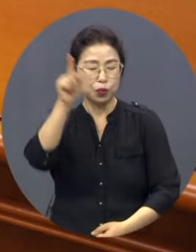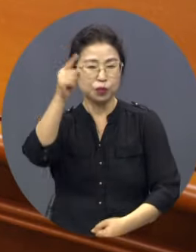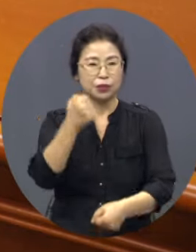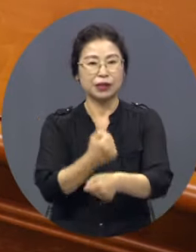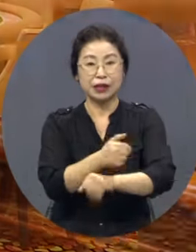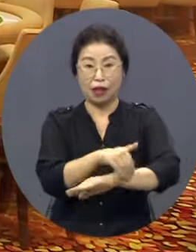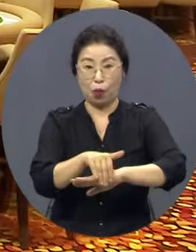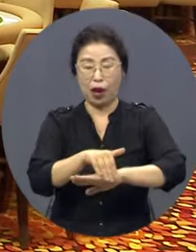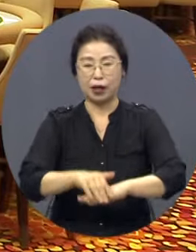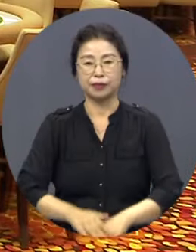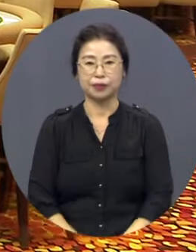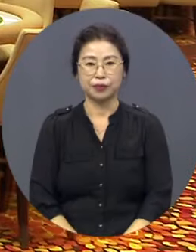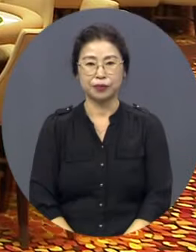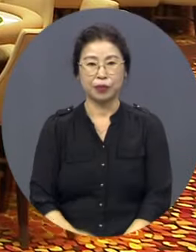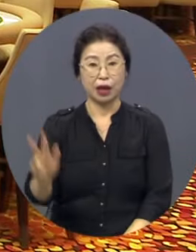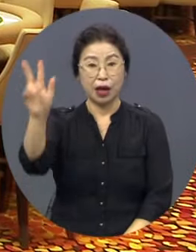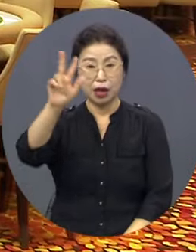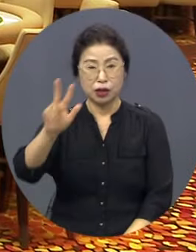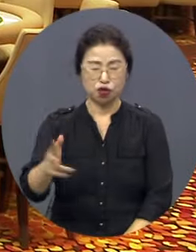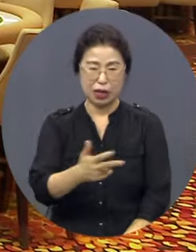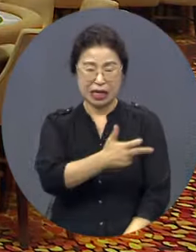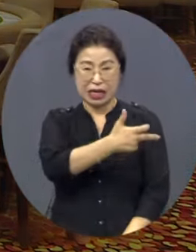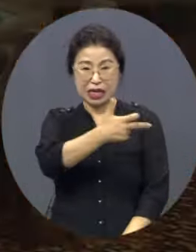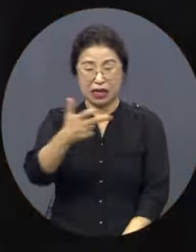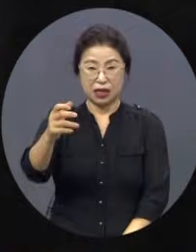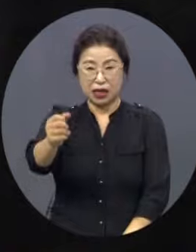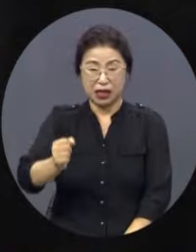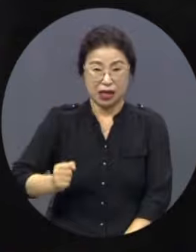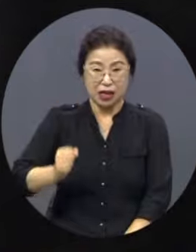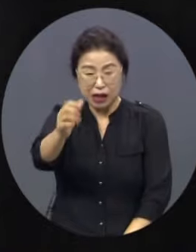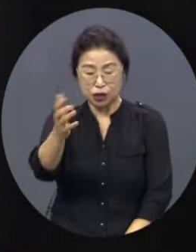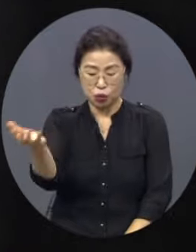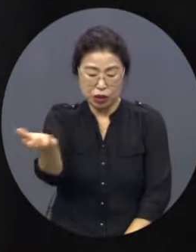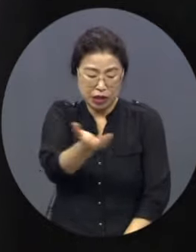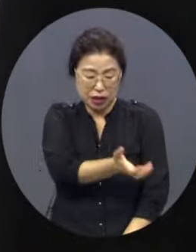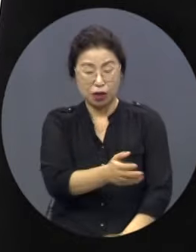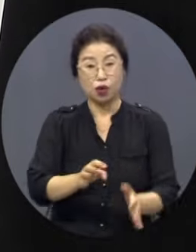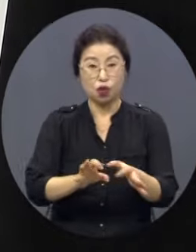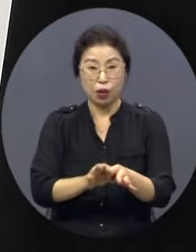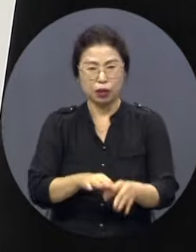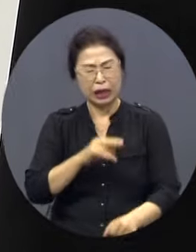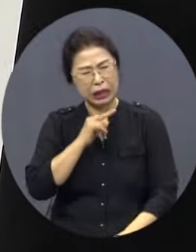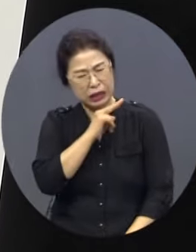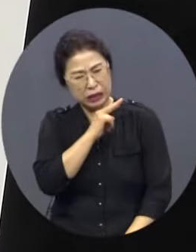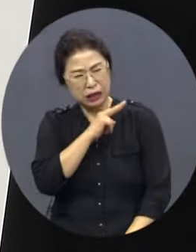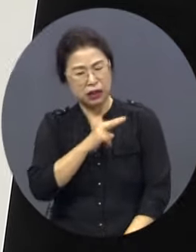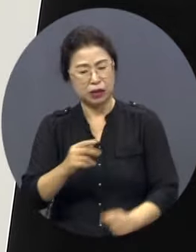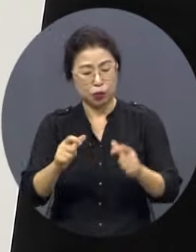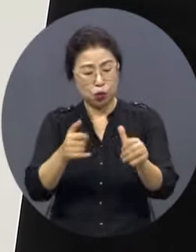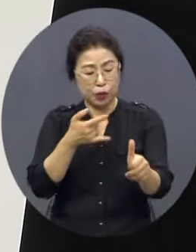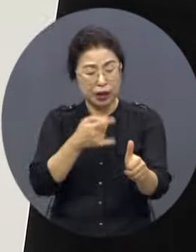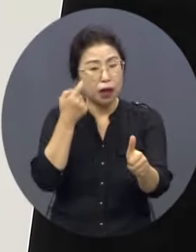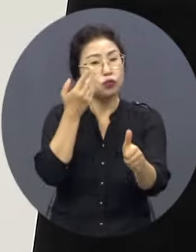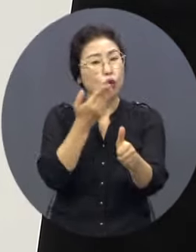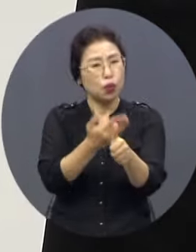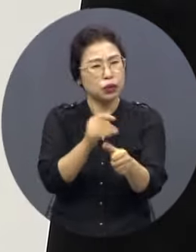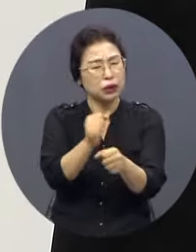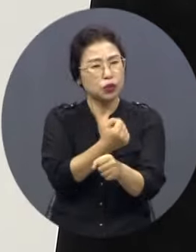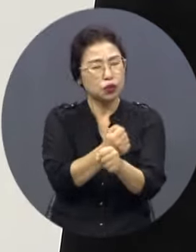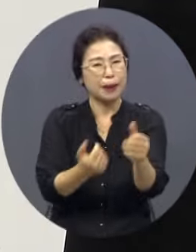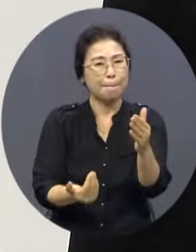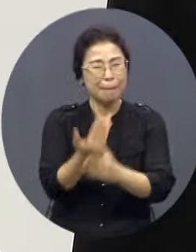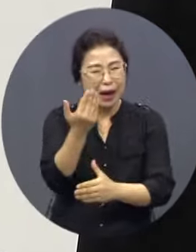알려졌습니다. 전국 최대 규모 수준의 카지노 이전을 둘러싸고 제기됐던 도민 의견조사 조작 의혹